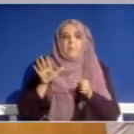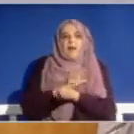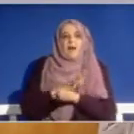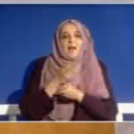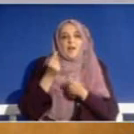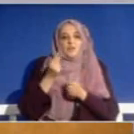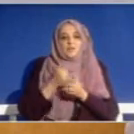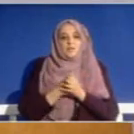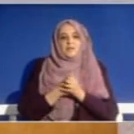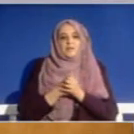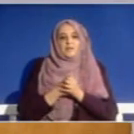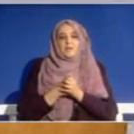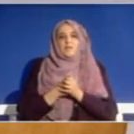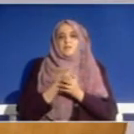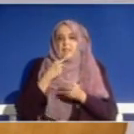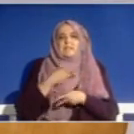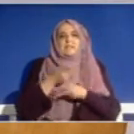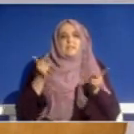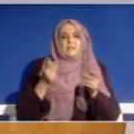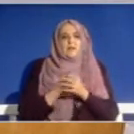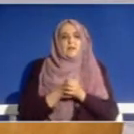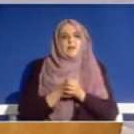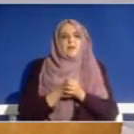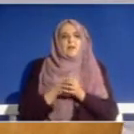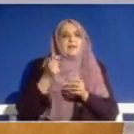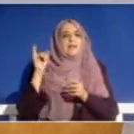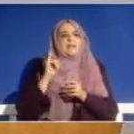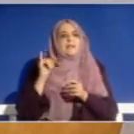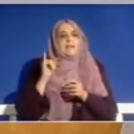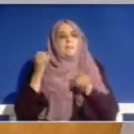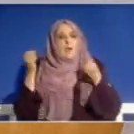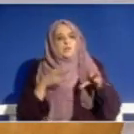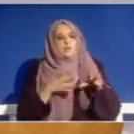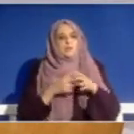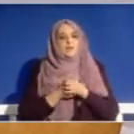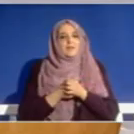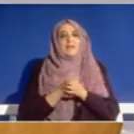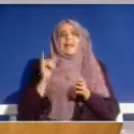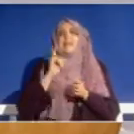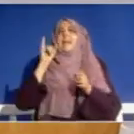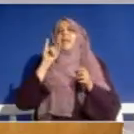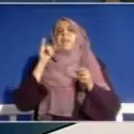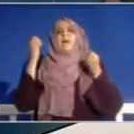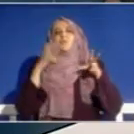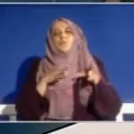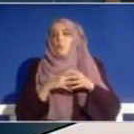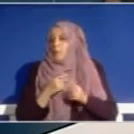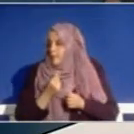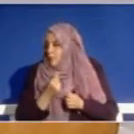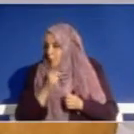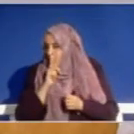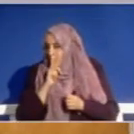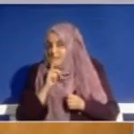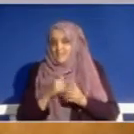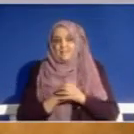ما يحلوا باش ياكلوا بعد حلال يا اللي ضيع صندوق الدراهم يعني ضيع هذيك بصوت